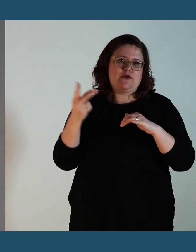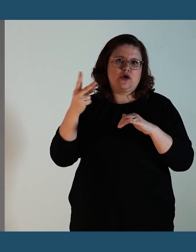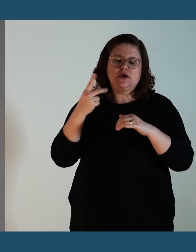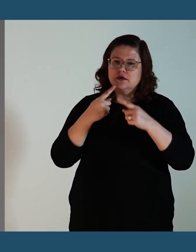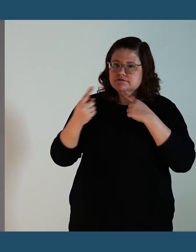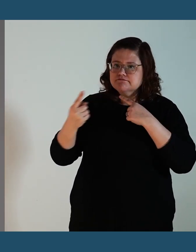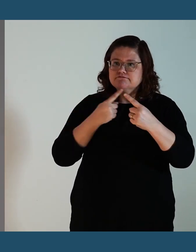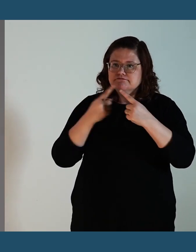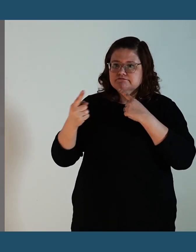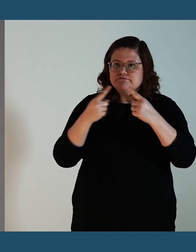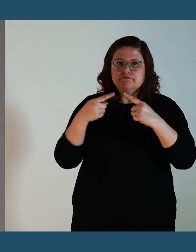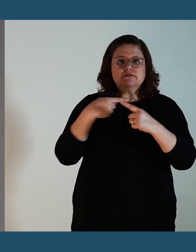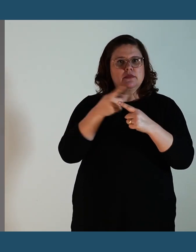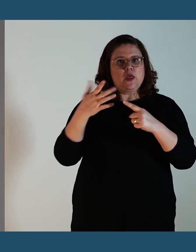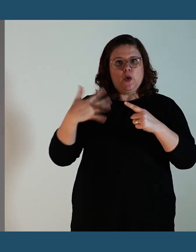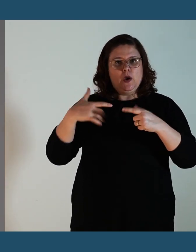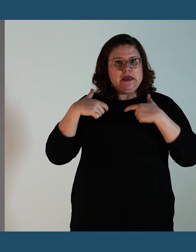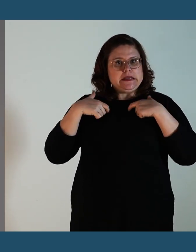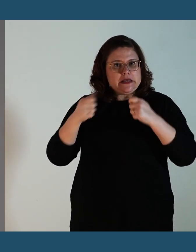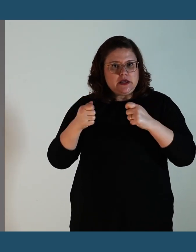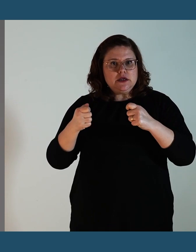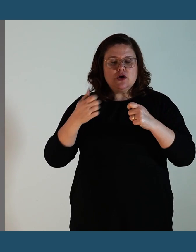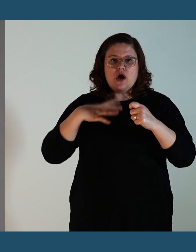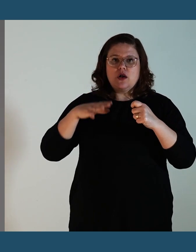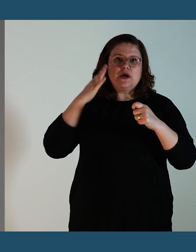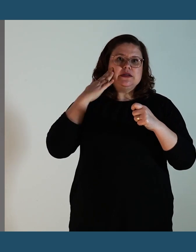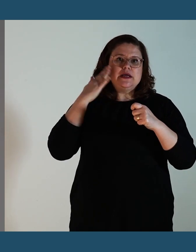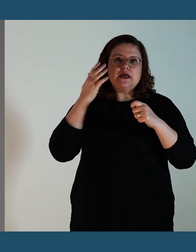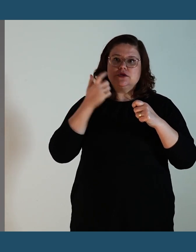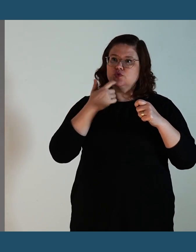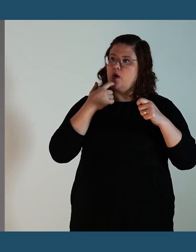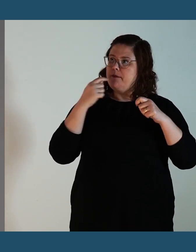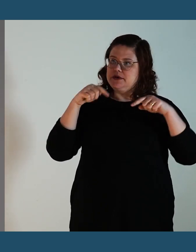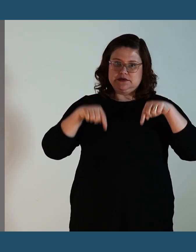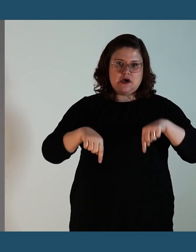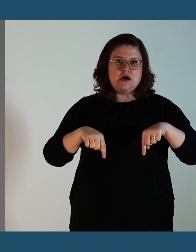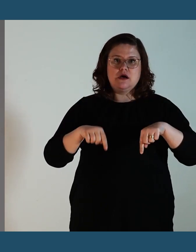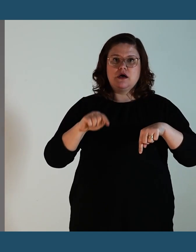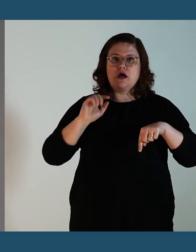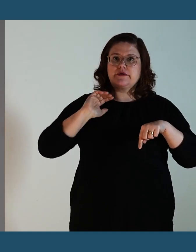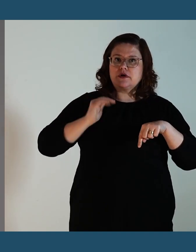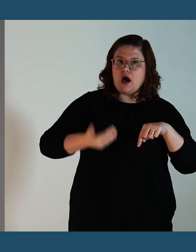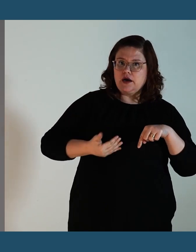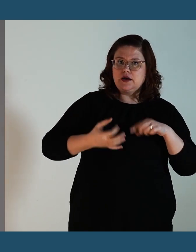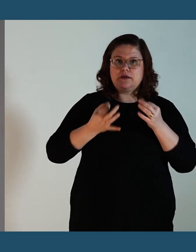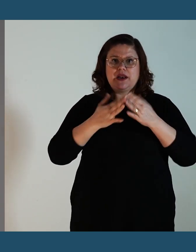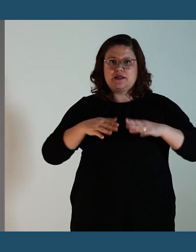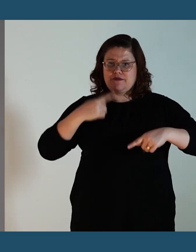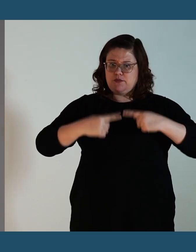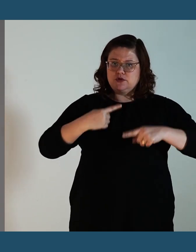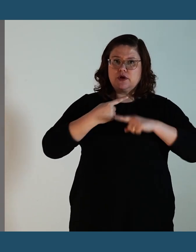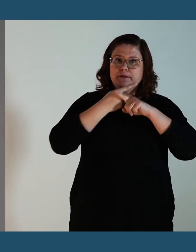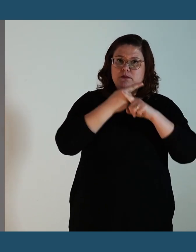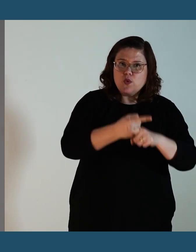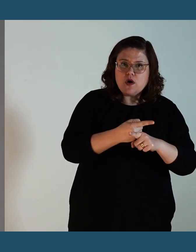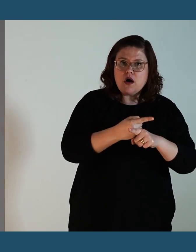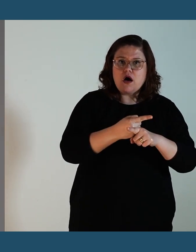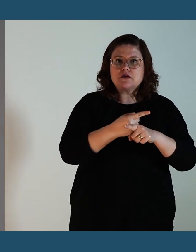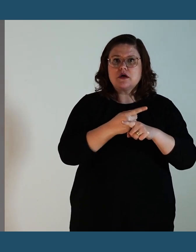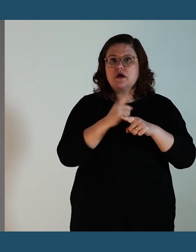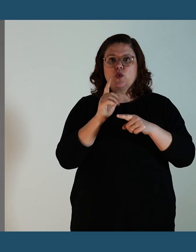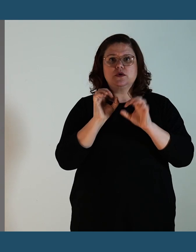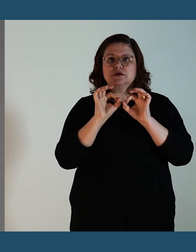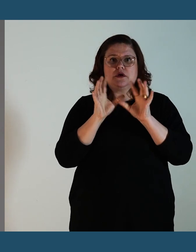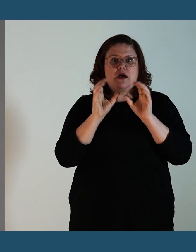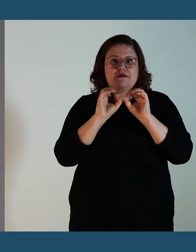niin kuin todella kiinnostuneita siitä, että miten niin kuin nainen suomalaisessa politiikassa toimii, miten siihen pääsee